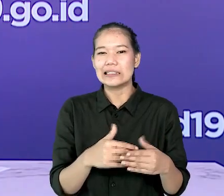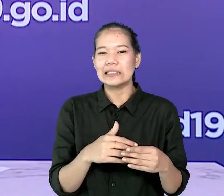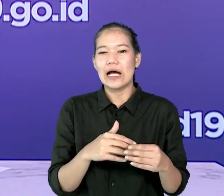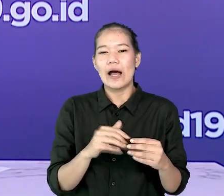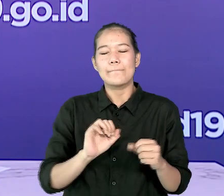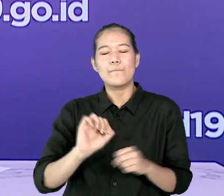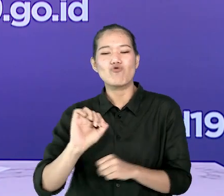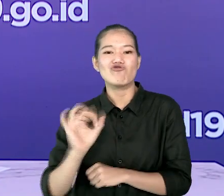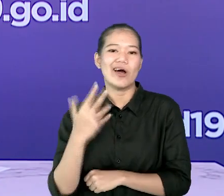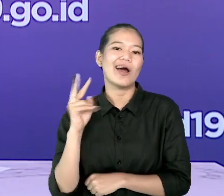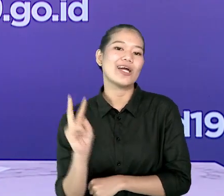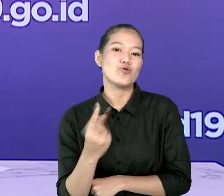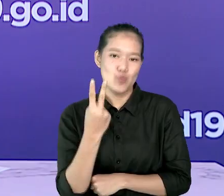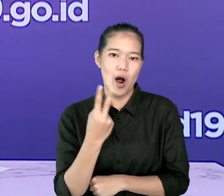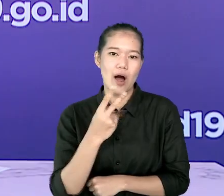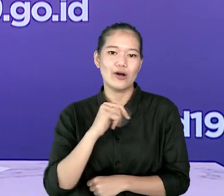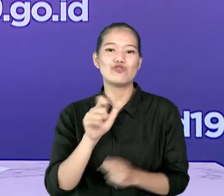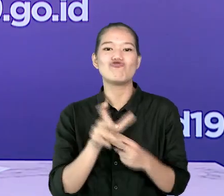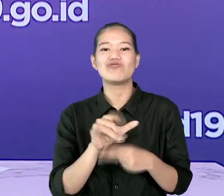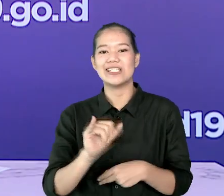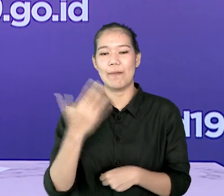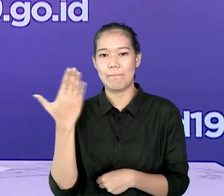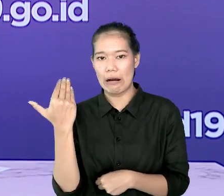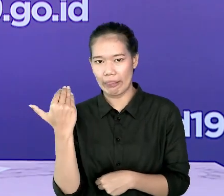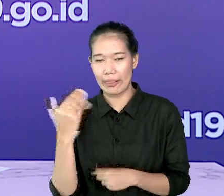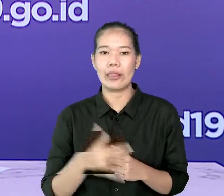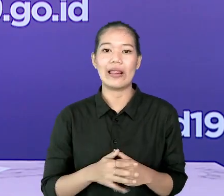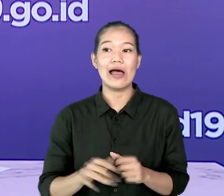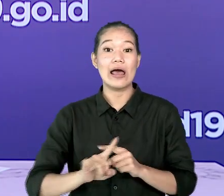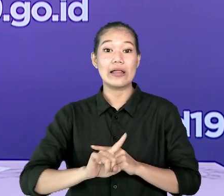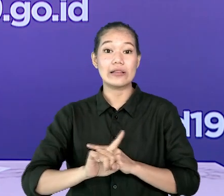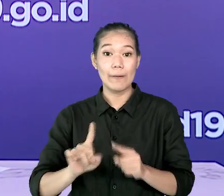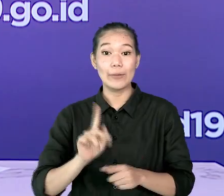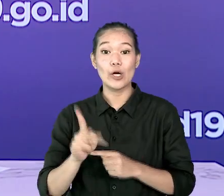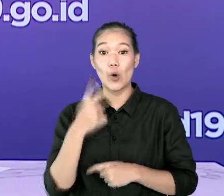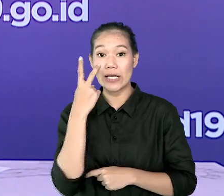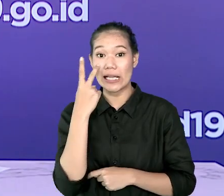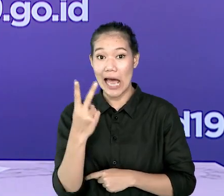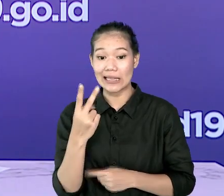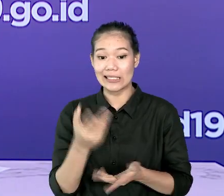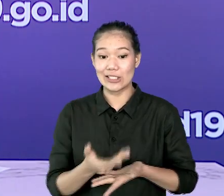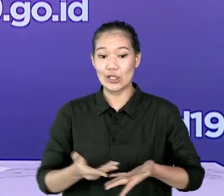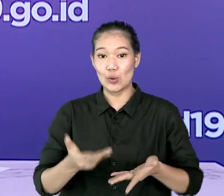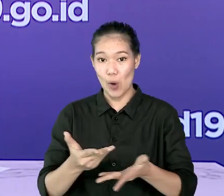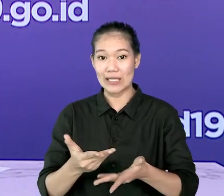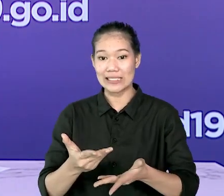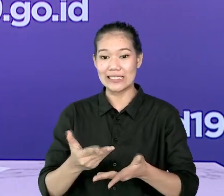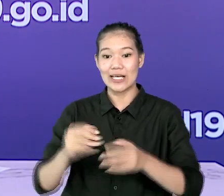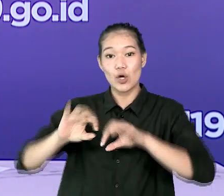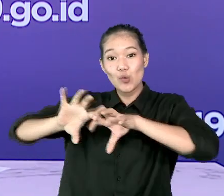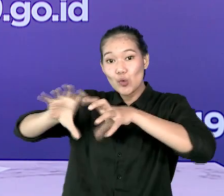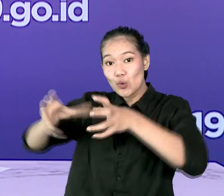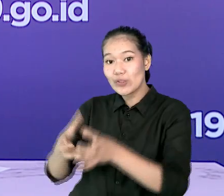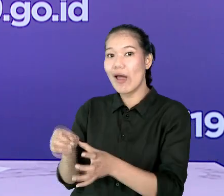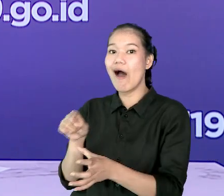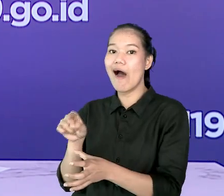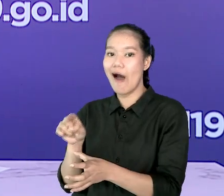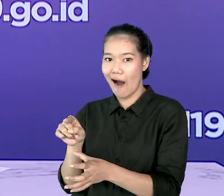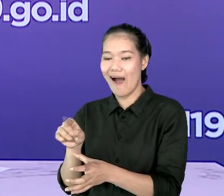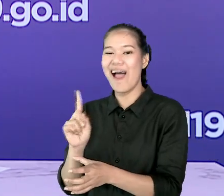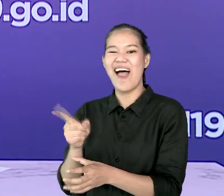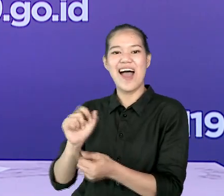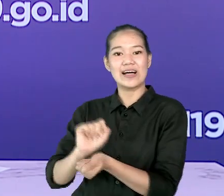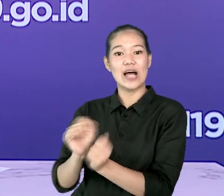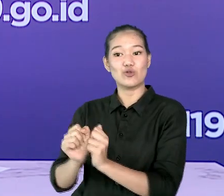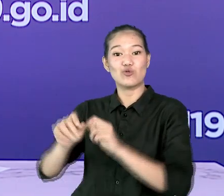puncak kedua pada bulan Juli lalu. Namun, jika dilihat pada perkembangan pada tingkat dunia, maka kasus